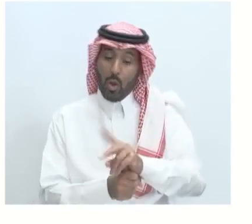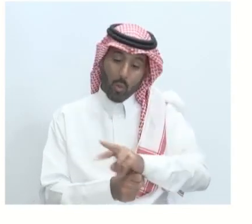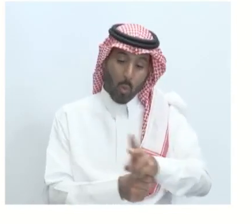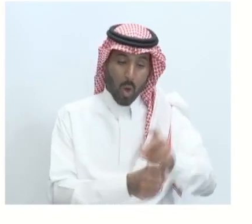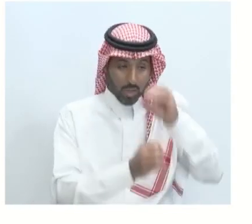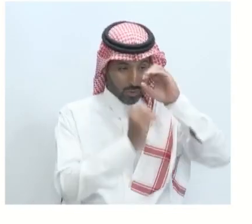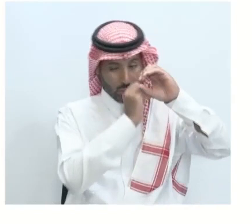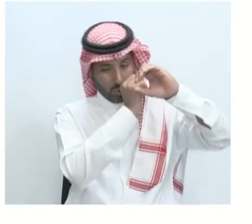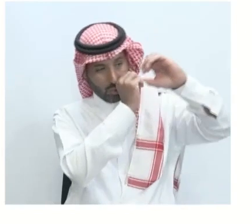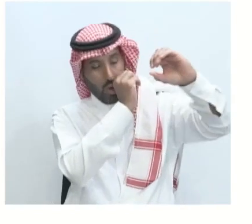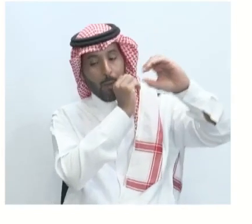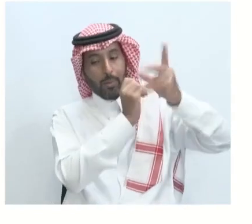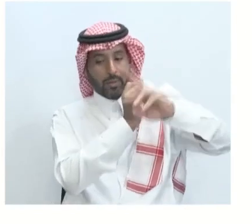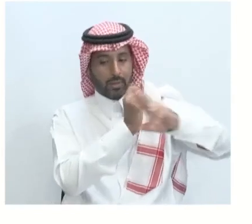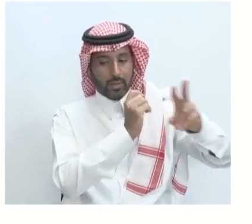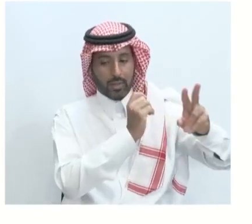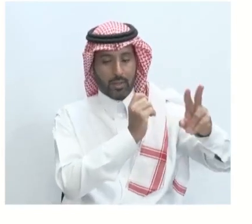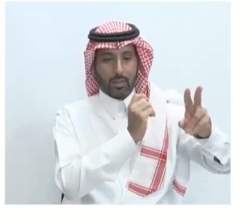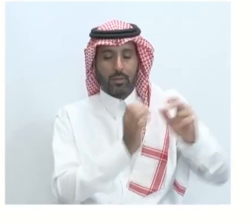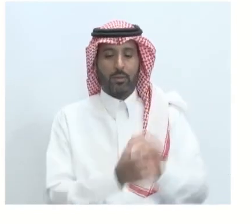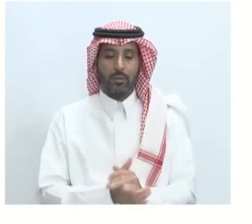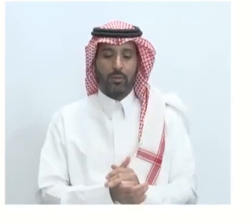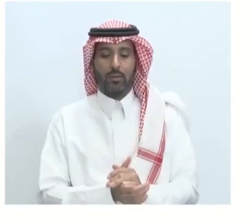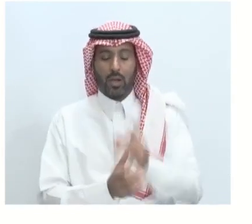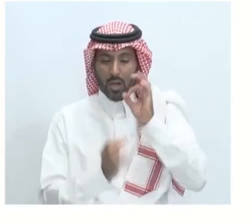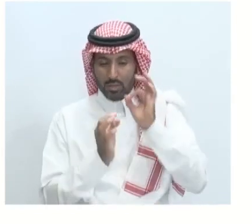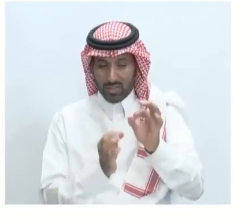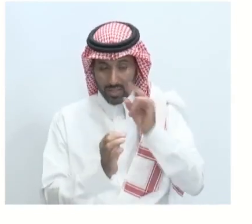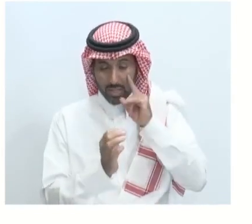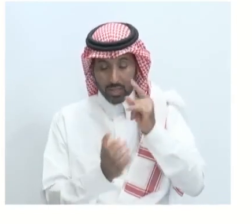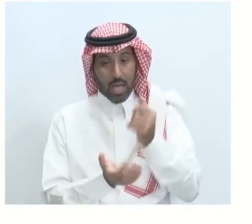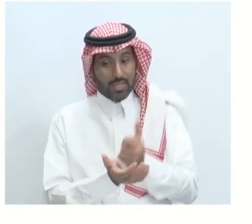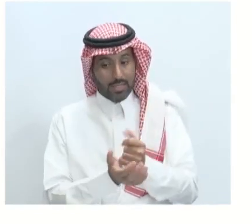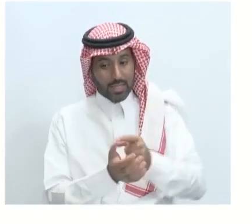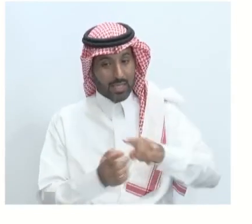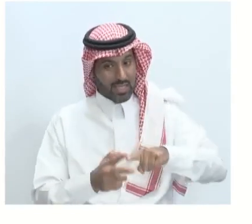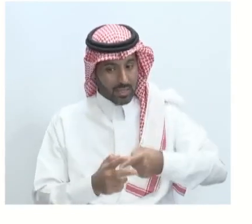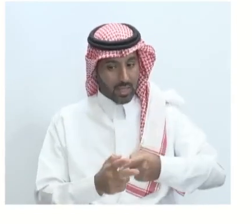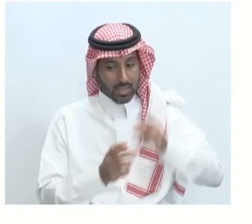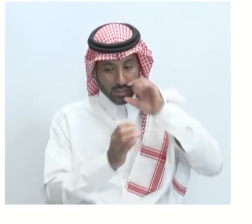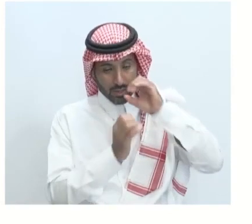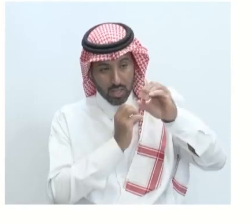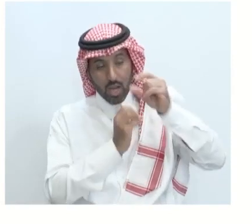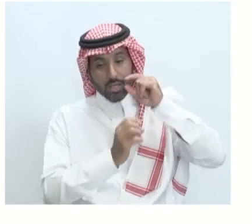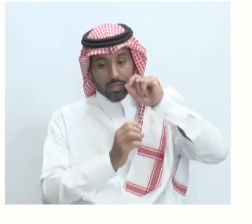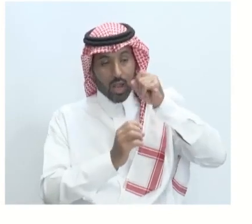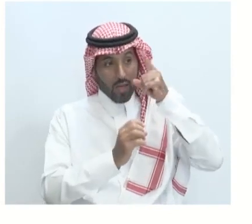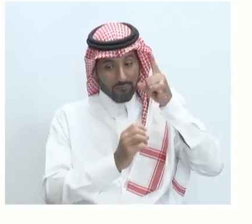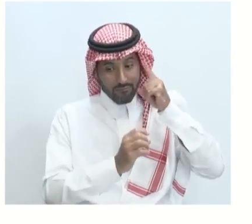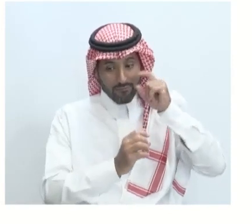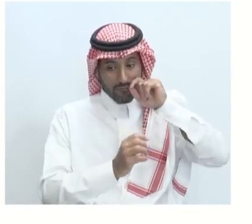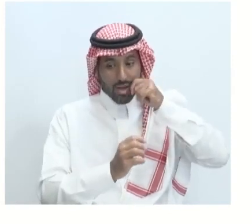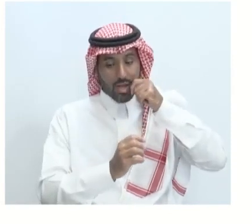التلسكوبات وذكرنا بانه تعد التلسكوبات الاداه الاساسيه التي يستخدمها الفلكيون في رصد